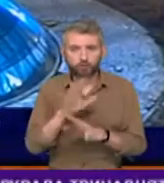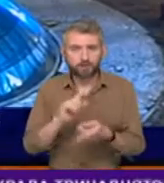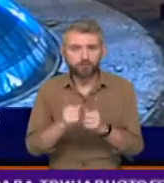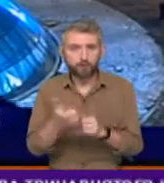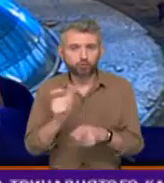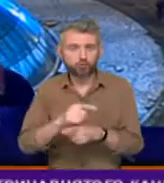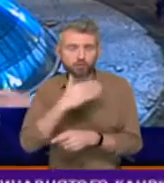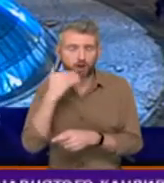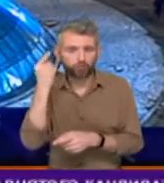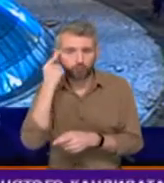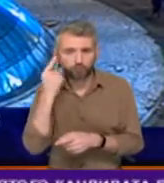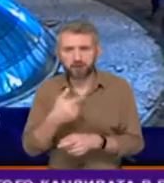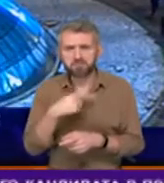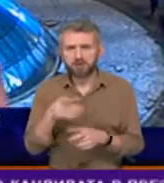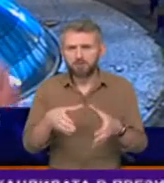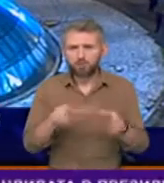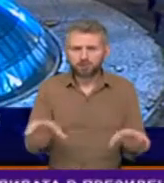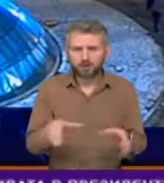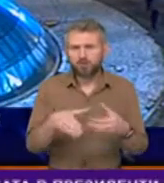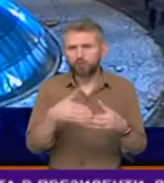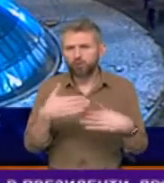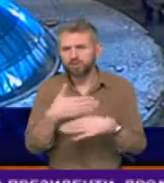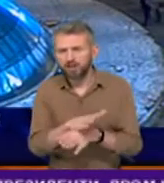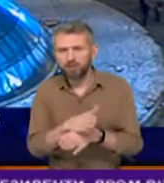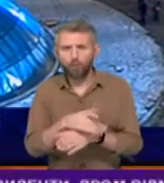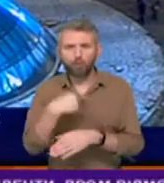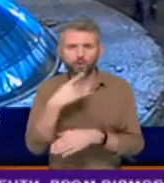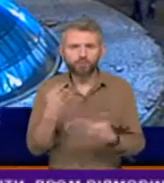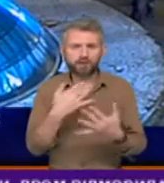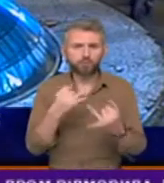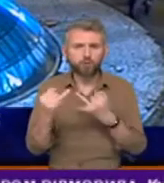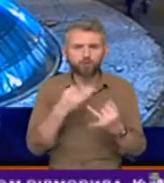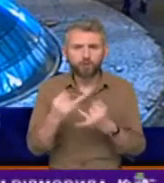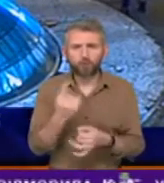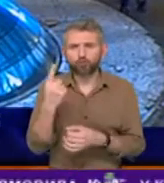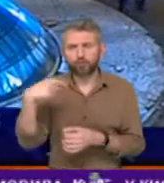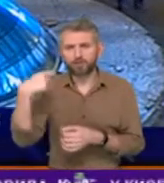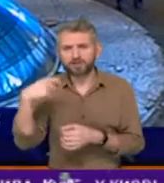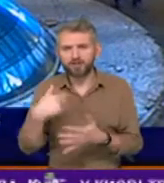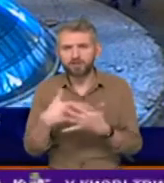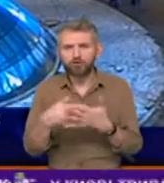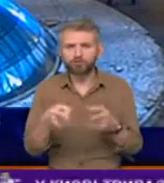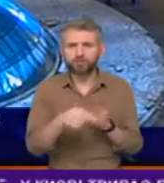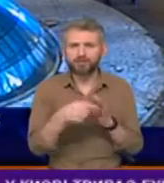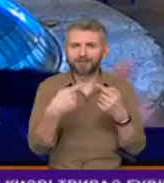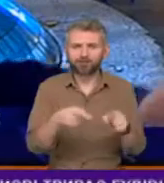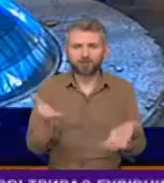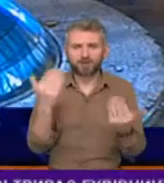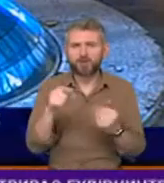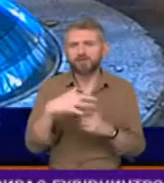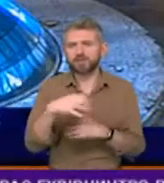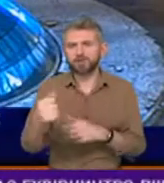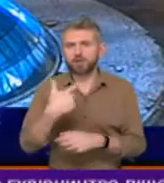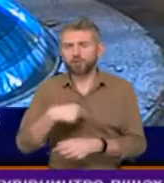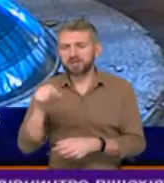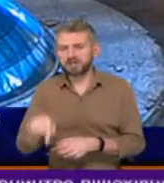багато думають, кажуть, ми їх поділимо, ми їх розділимо. Говорять про якісь переговори одного президента, начебто з іншим, там, давайте, ви забирайте